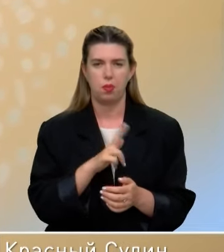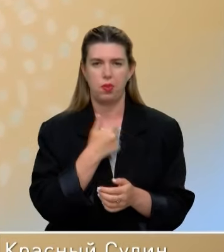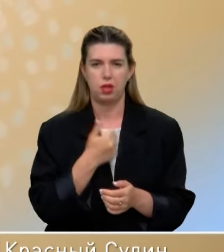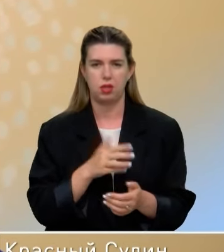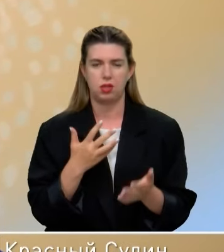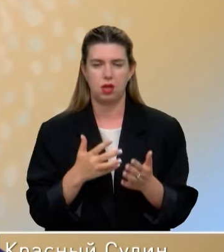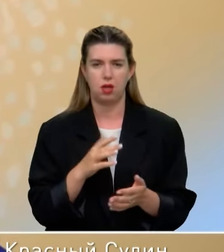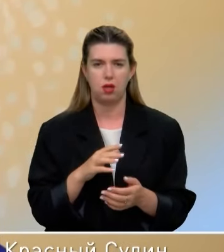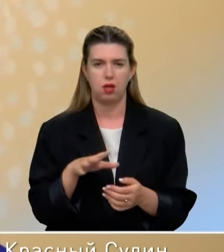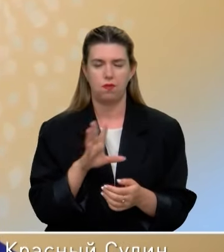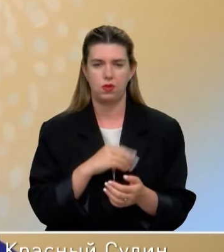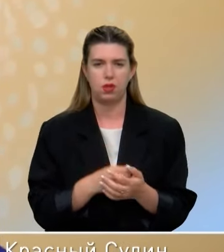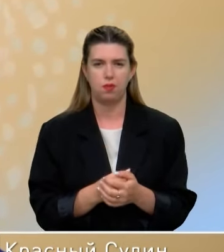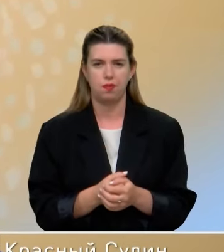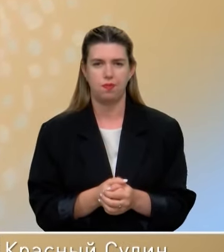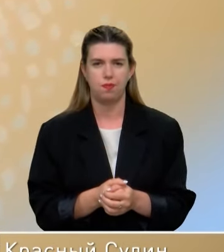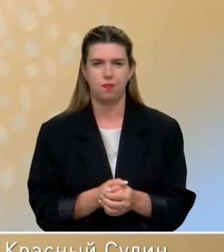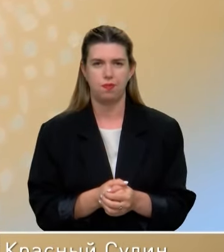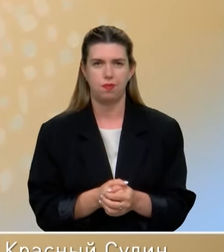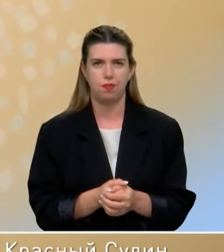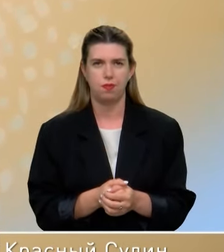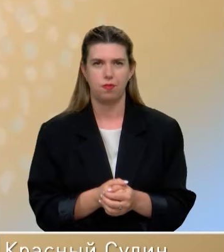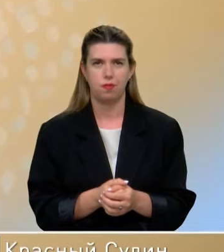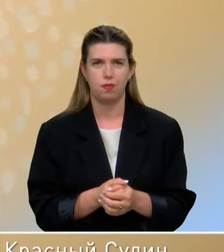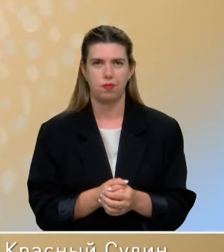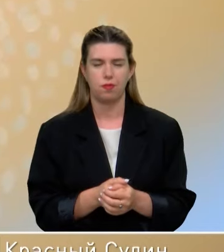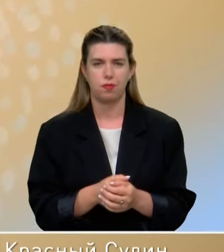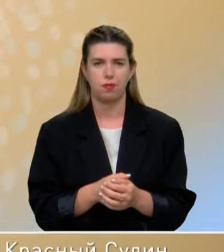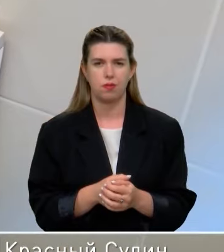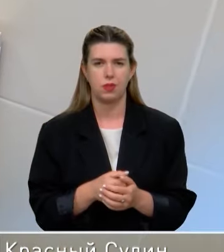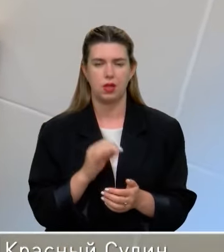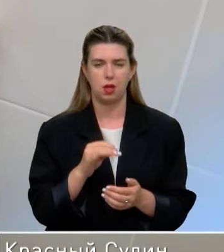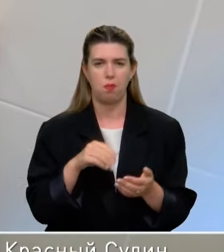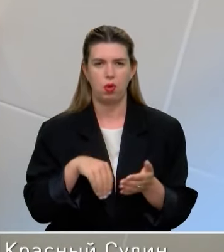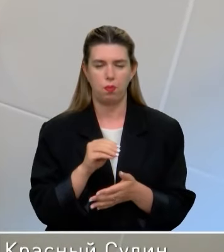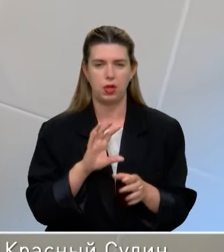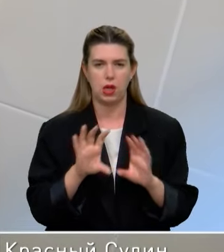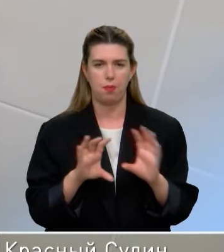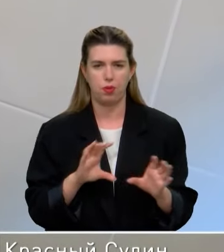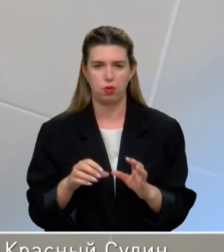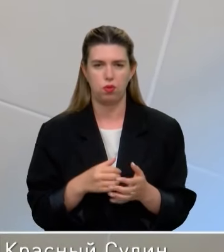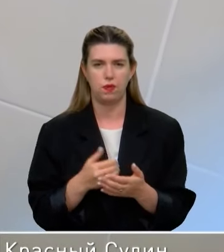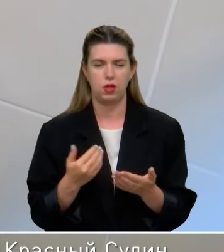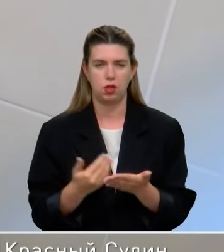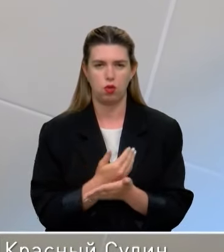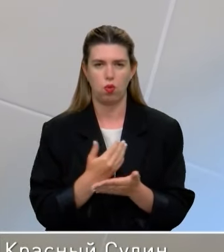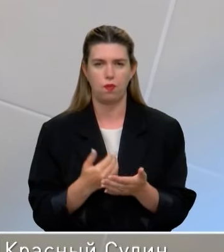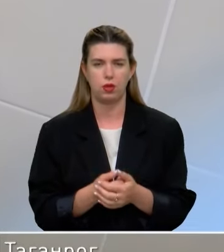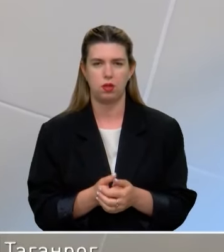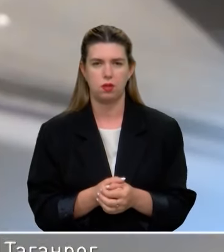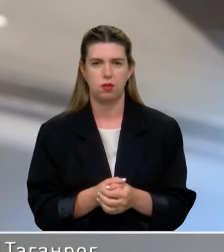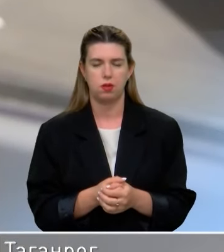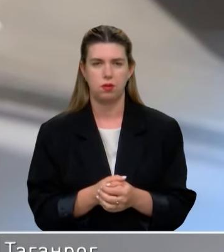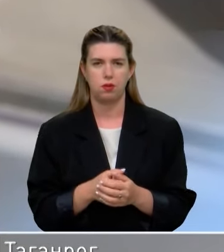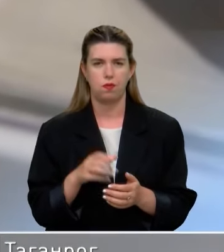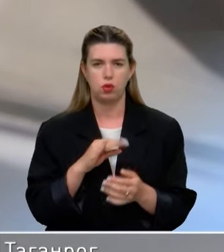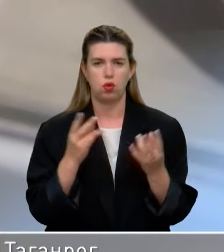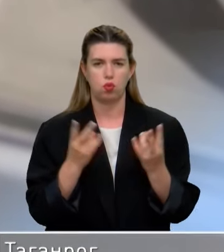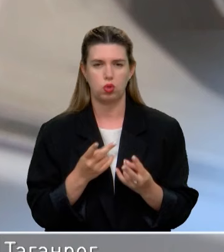или клиники или говорится там какие-то детские здравницы приобретают именно в данный момент